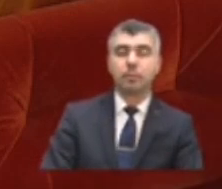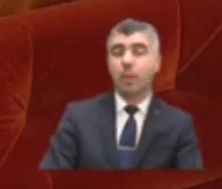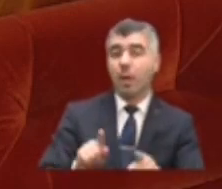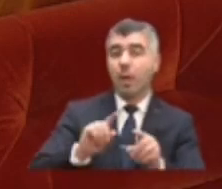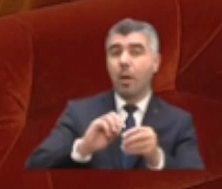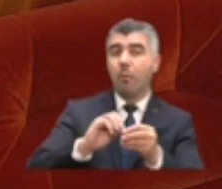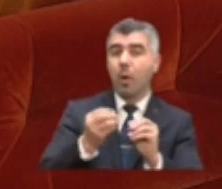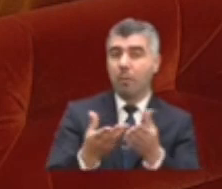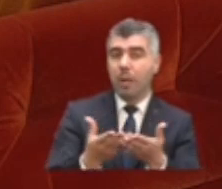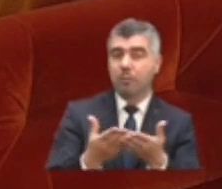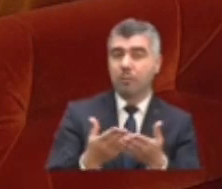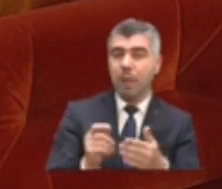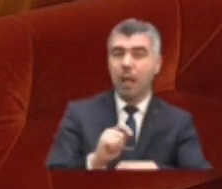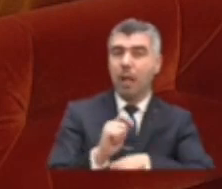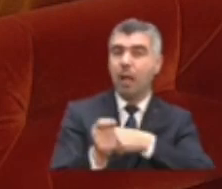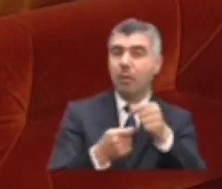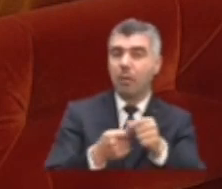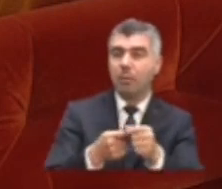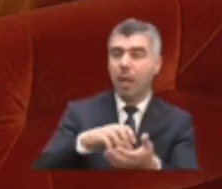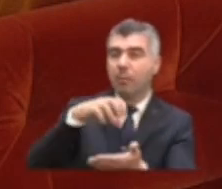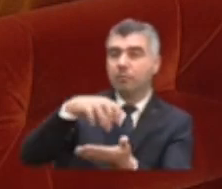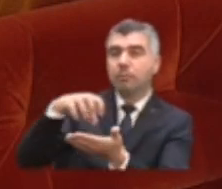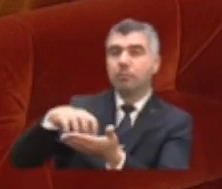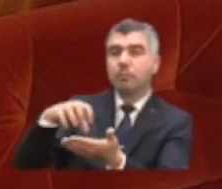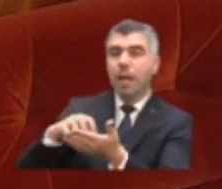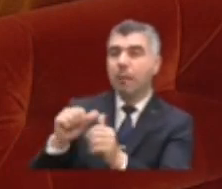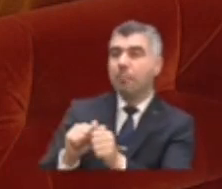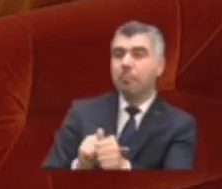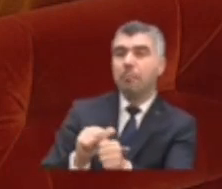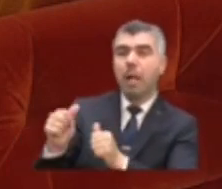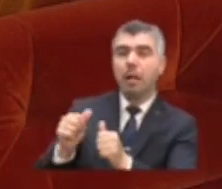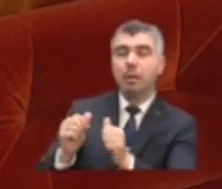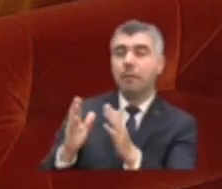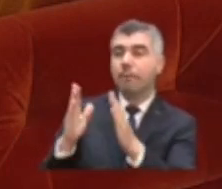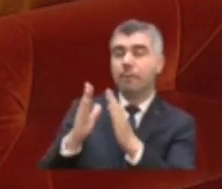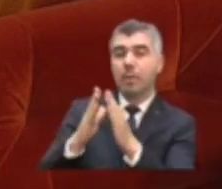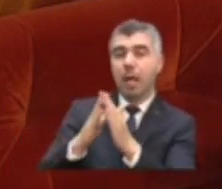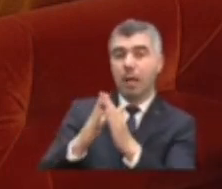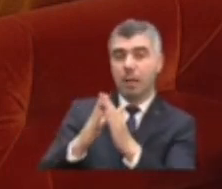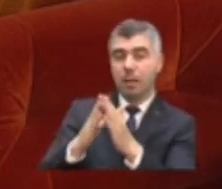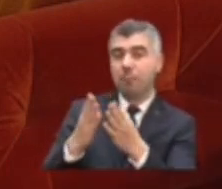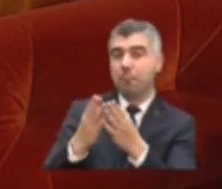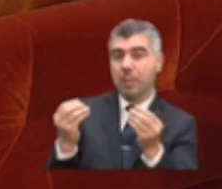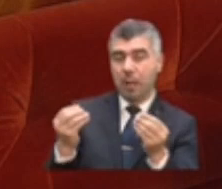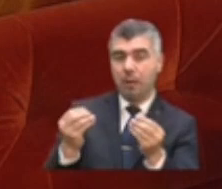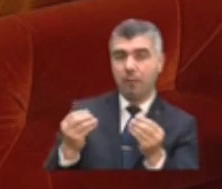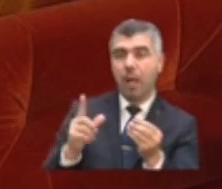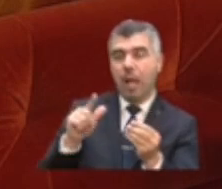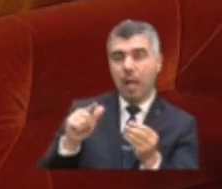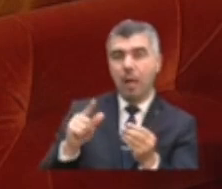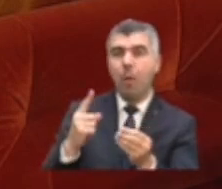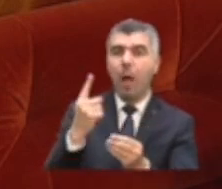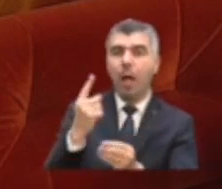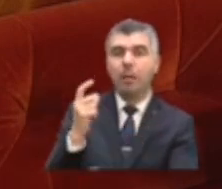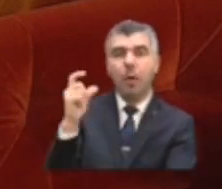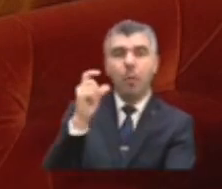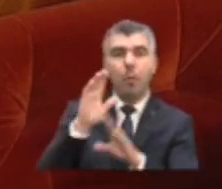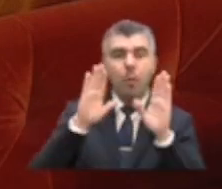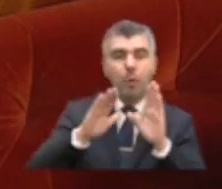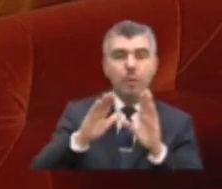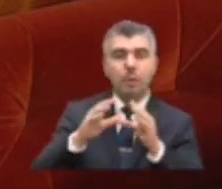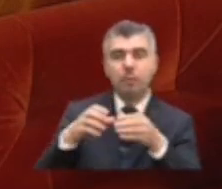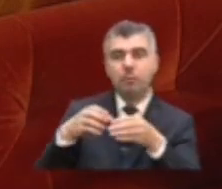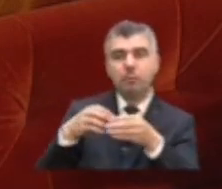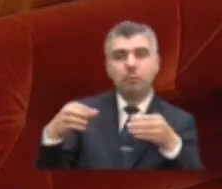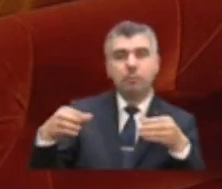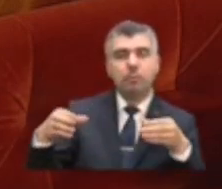المشاكل العالم القروي وتشتت السكن اللي ولا كثير، كان قرية عندها مسجد واحد تشتت